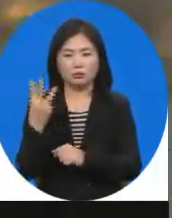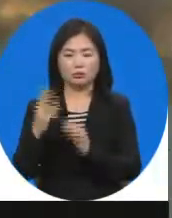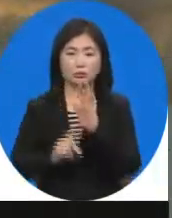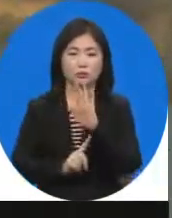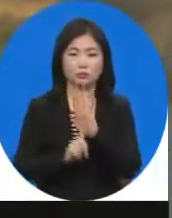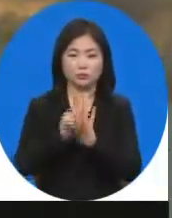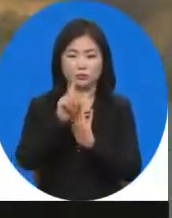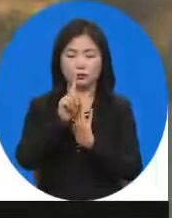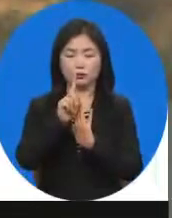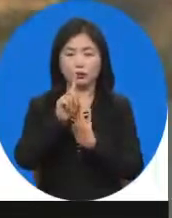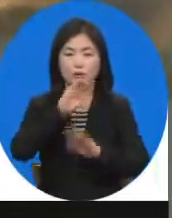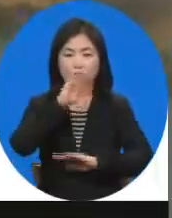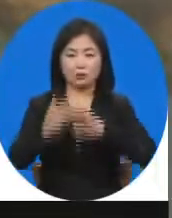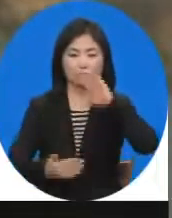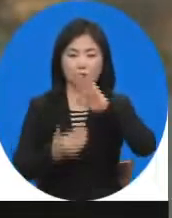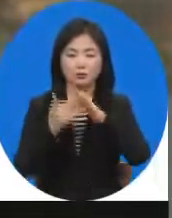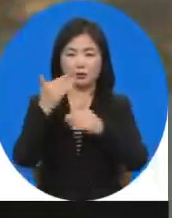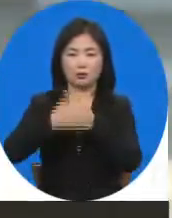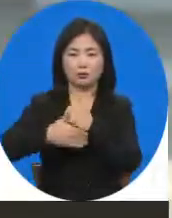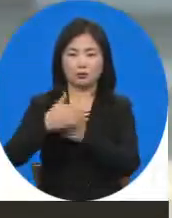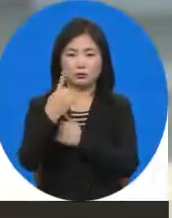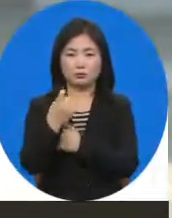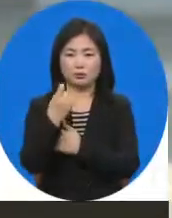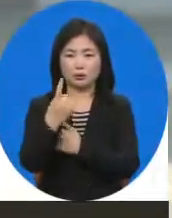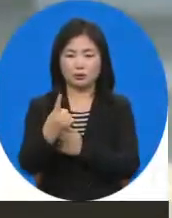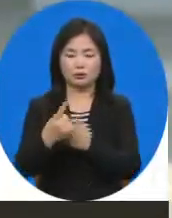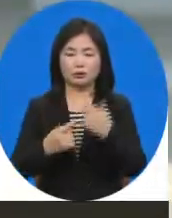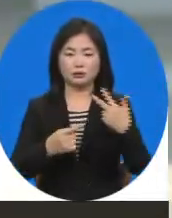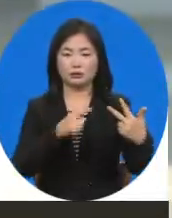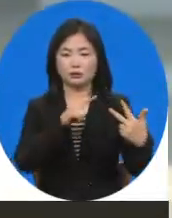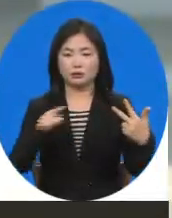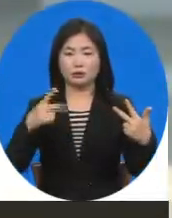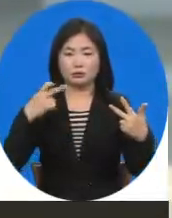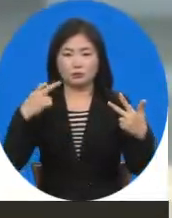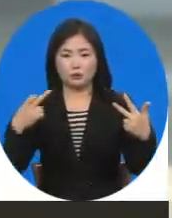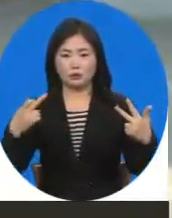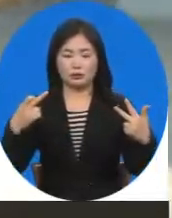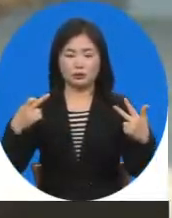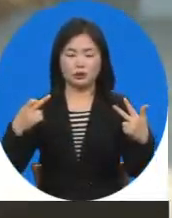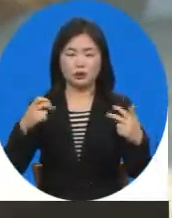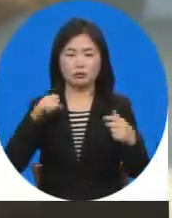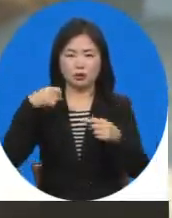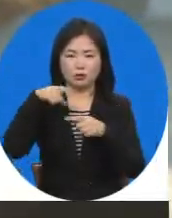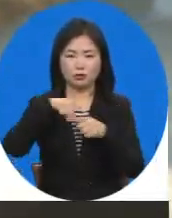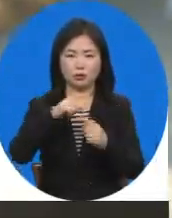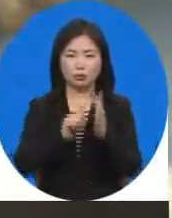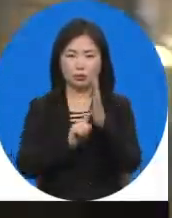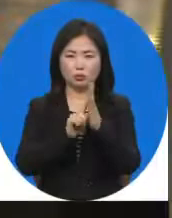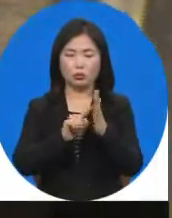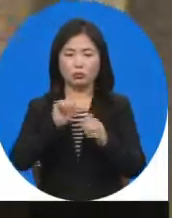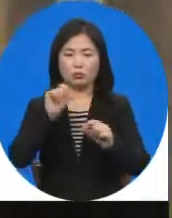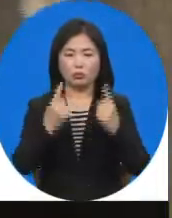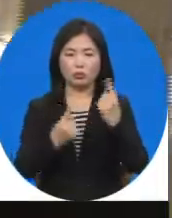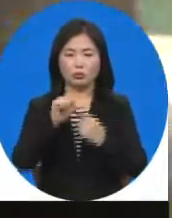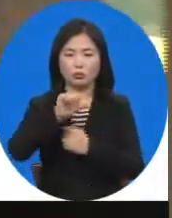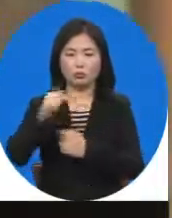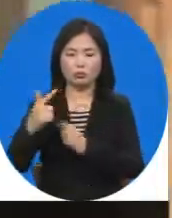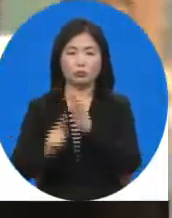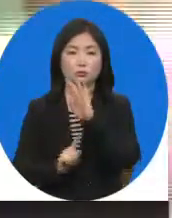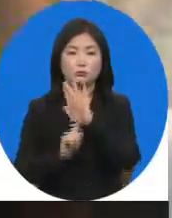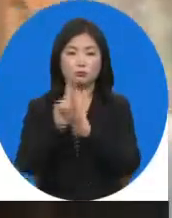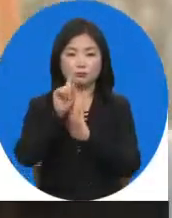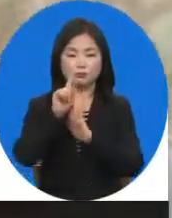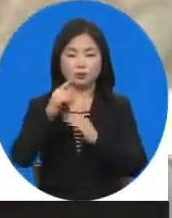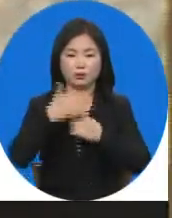높였습니다 낮 최고기온은 대구 11도 등 7도 에서 12도 의 분포 로 평균보다 오륙도가 된 높겠습니다